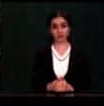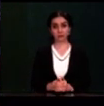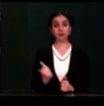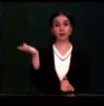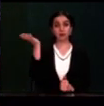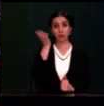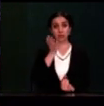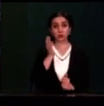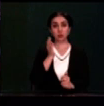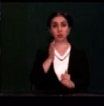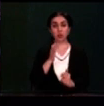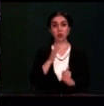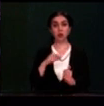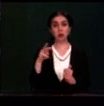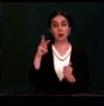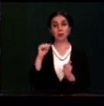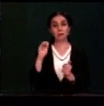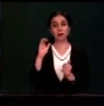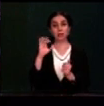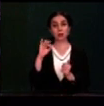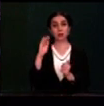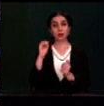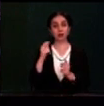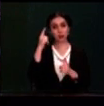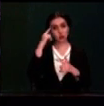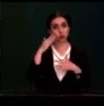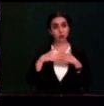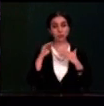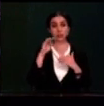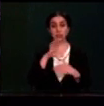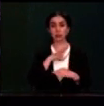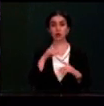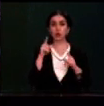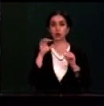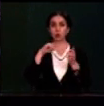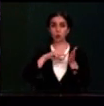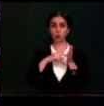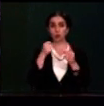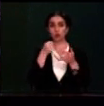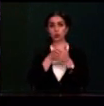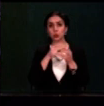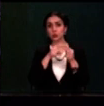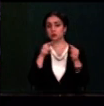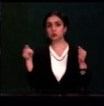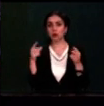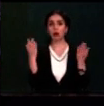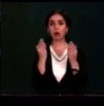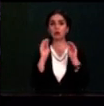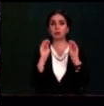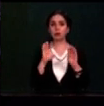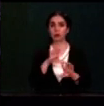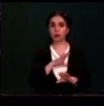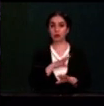Фазоды масофа чүнчасыны кіріткен едік. Нуқтадан тоғыр чызыққача масофа қандай белгілі нар еді?